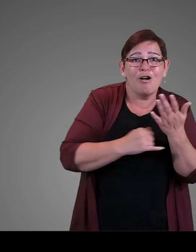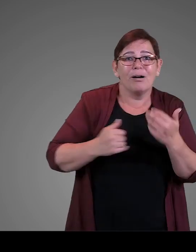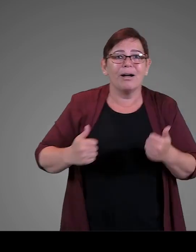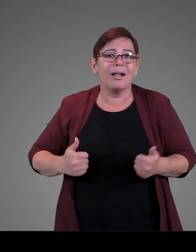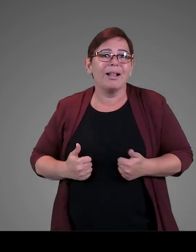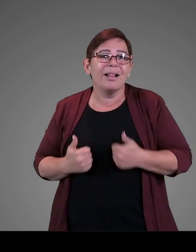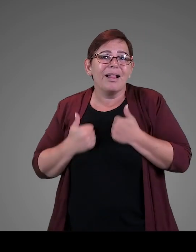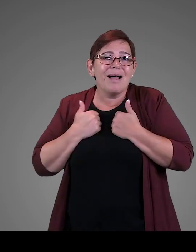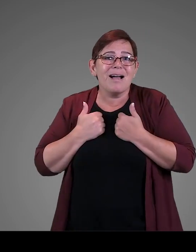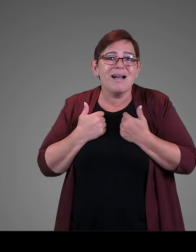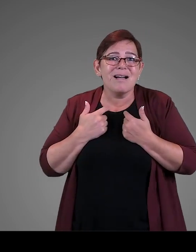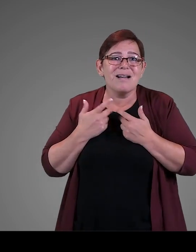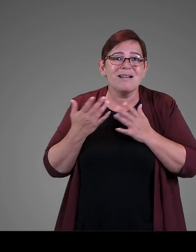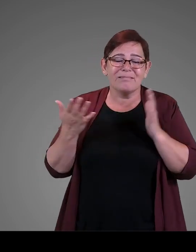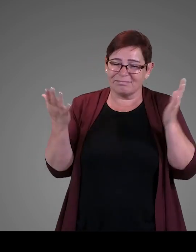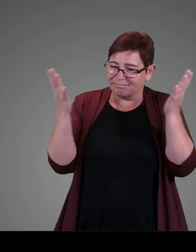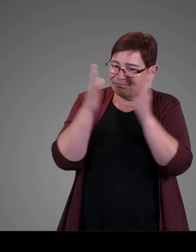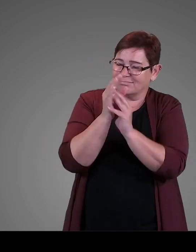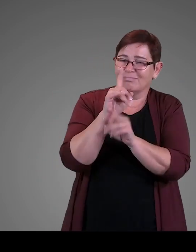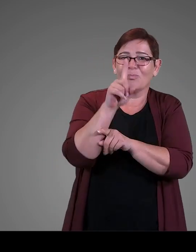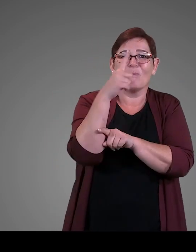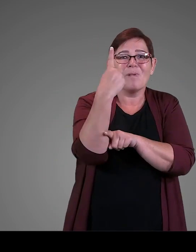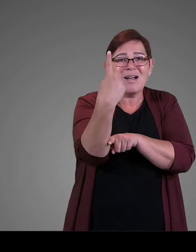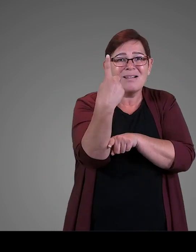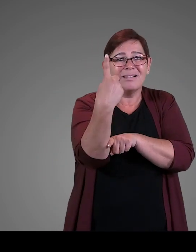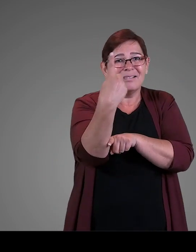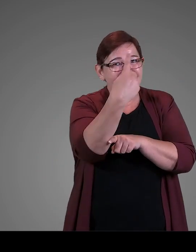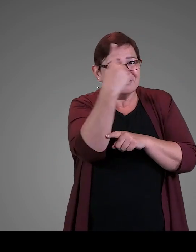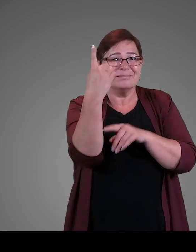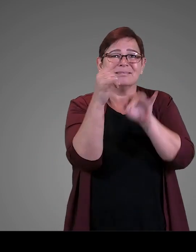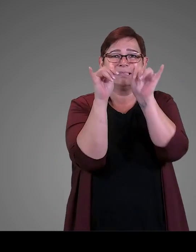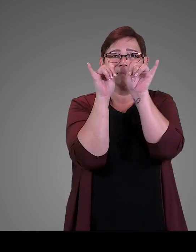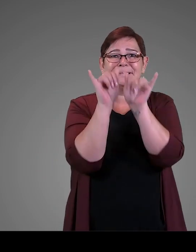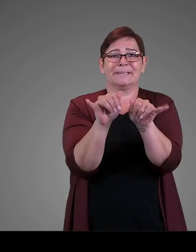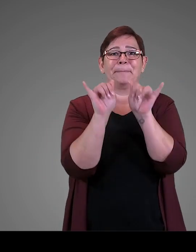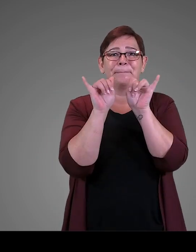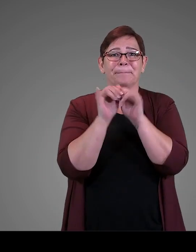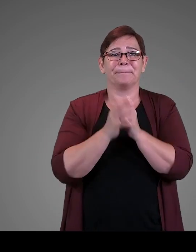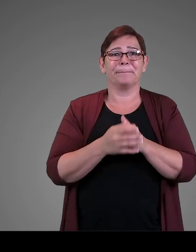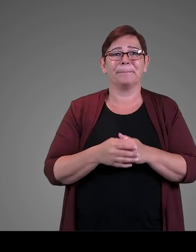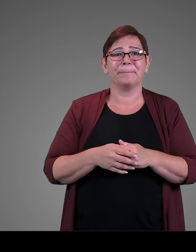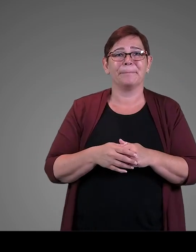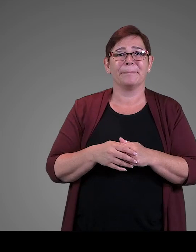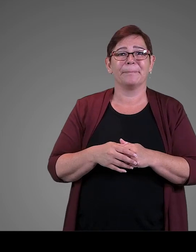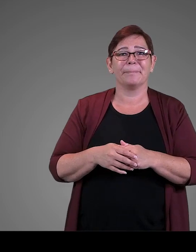c'est un centre d'artistes où l'art et la vie, c'est la même chose. Puis,